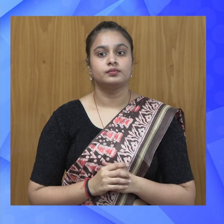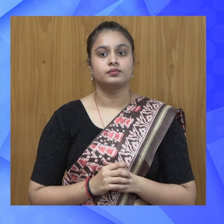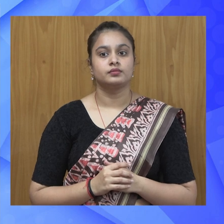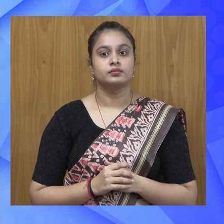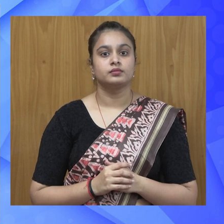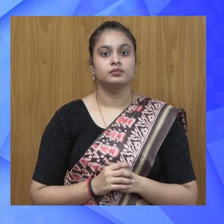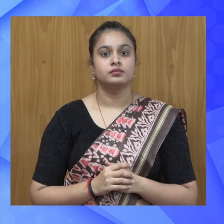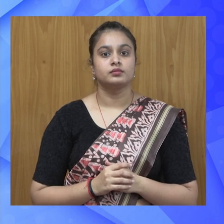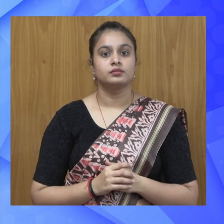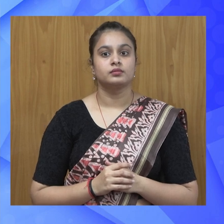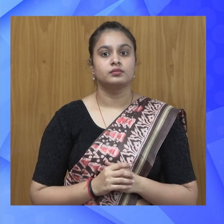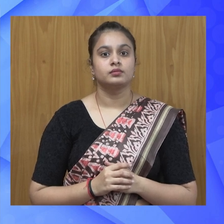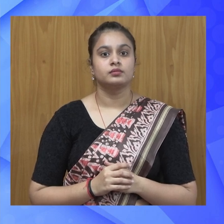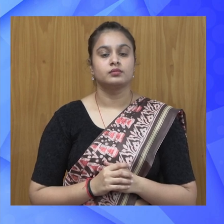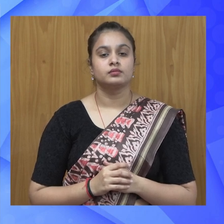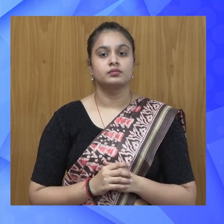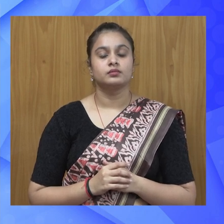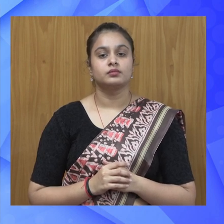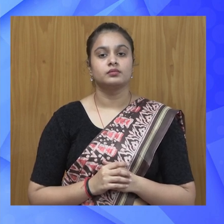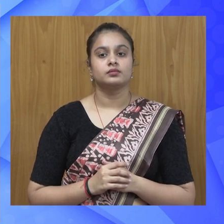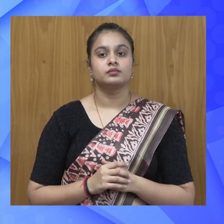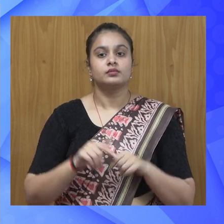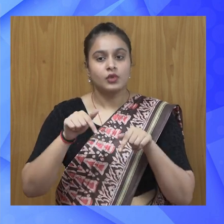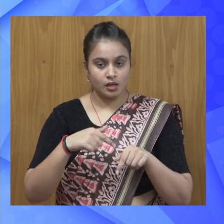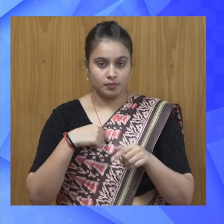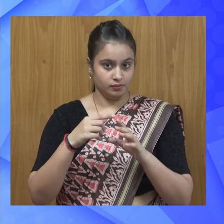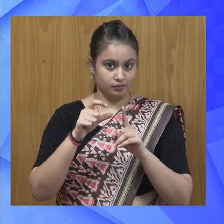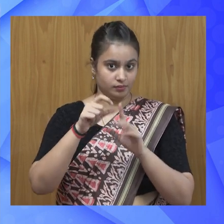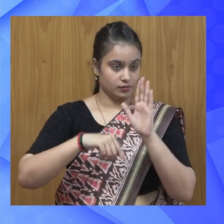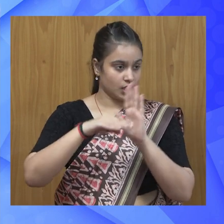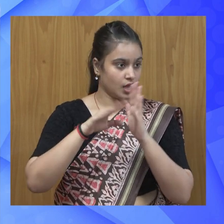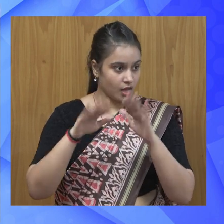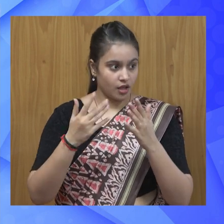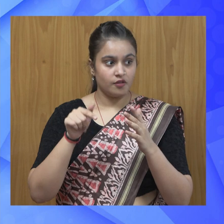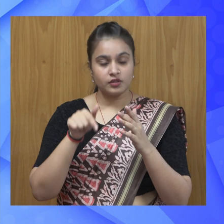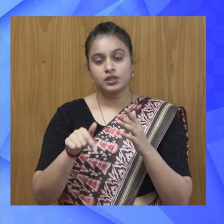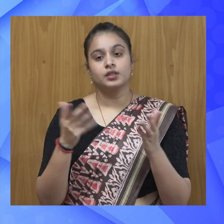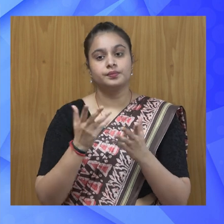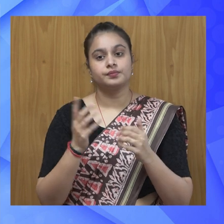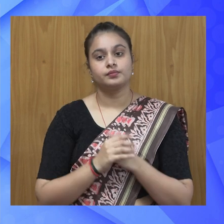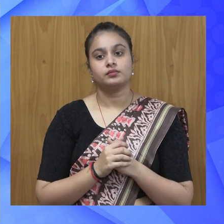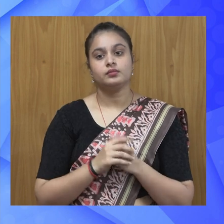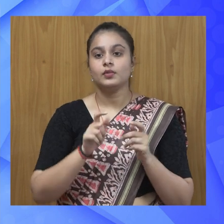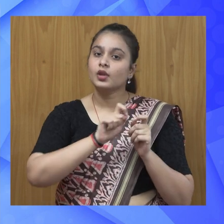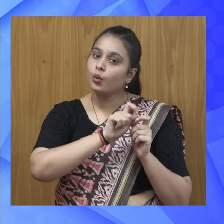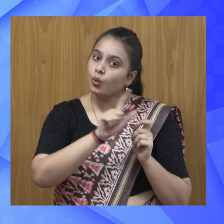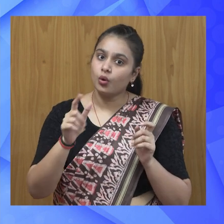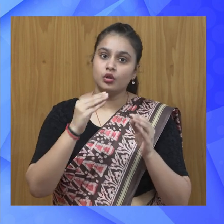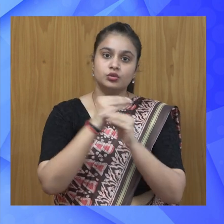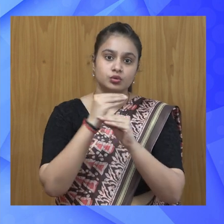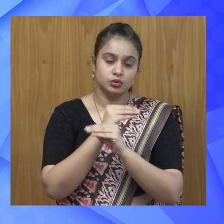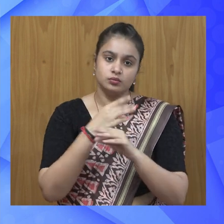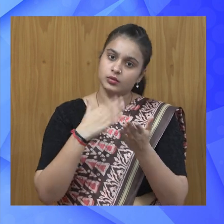प्लेटफॉर्म्स तो साइबर दोस्त हमारा प्लेटफॉर्म है हैंडल है ये सारे सोशल मीडिया प्लेटफॉर्म